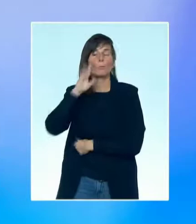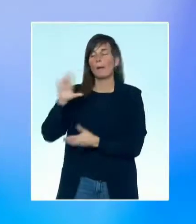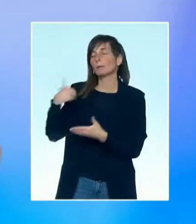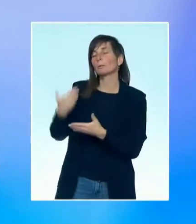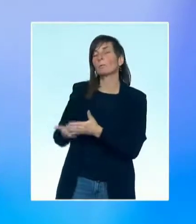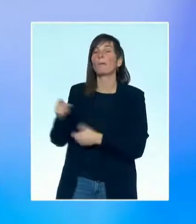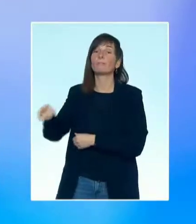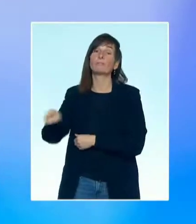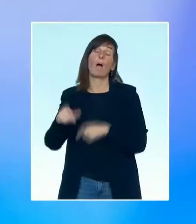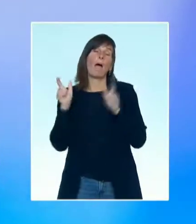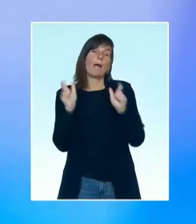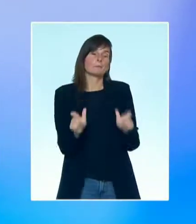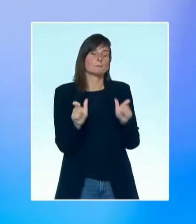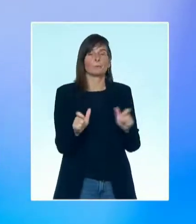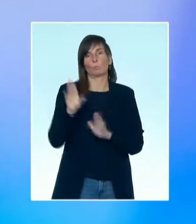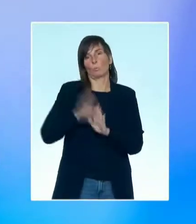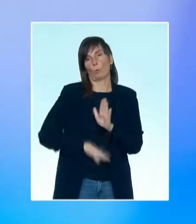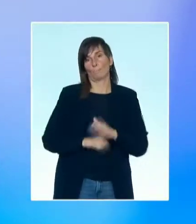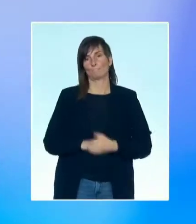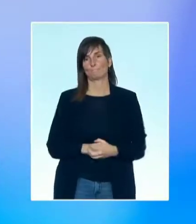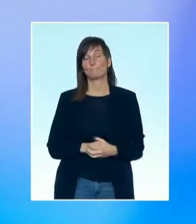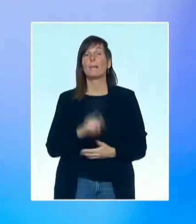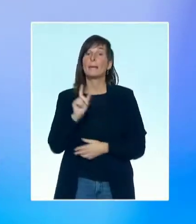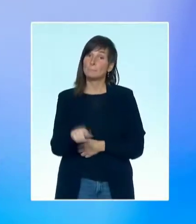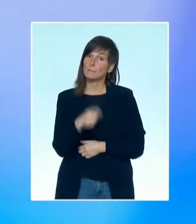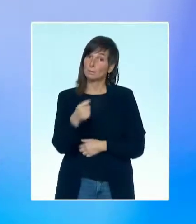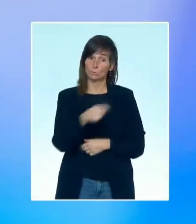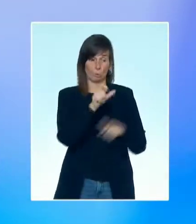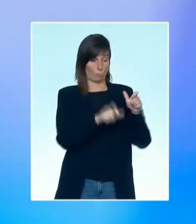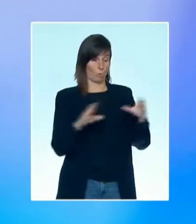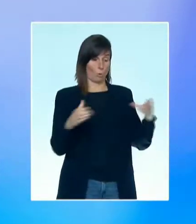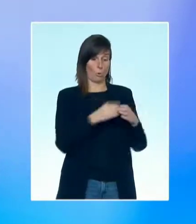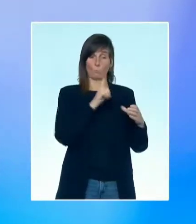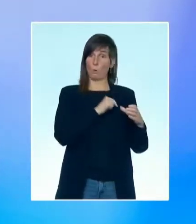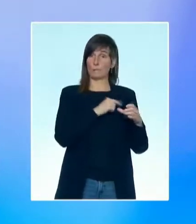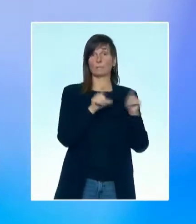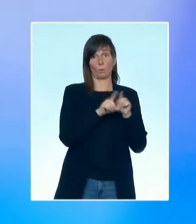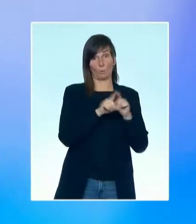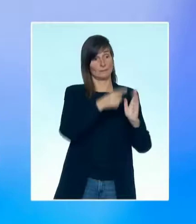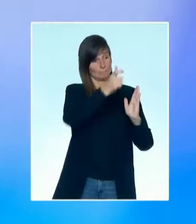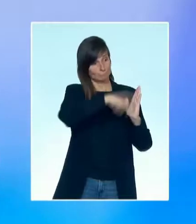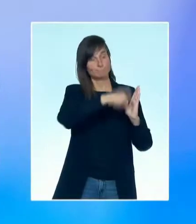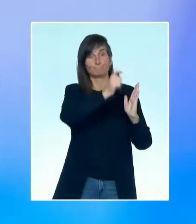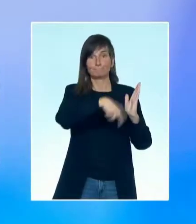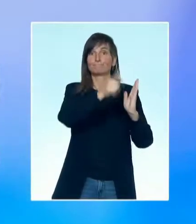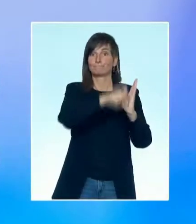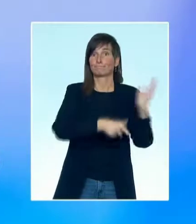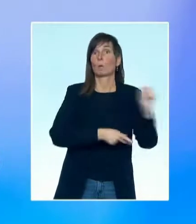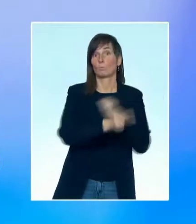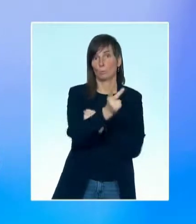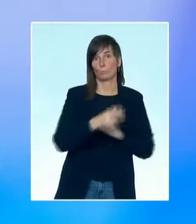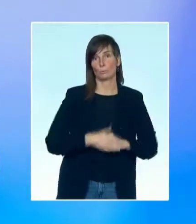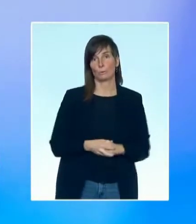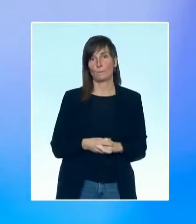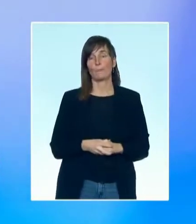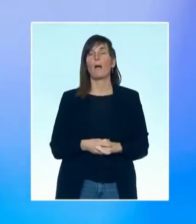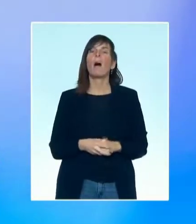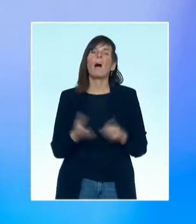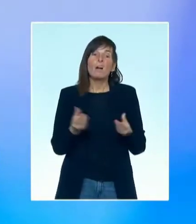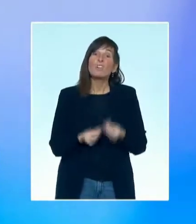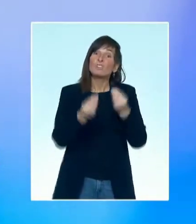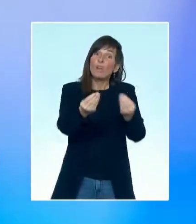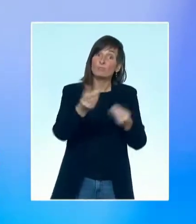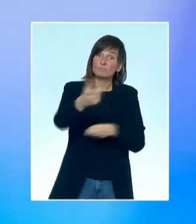Tous les propriétaires des restaurants sont devenus des OPJ, c'est cool. Des forces de police. Mais la clé, cela ne doit pas être simplement la peur